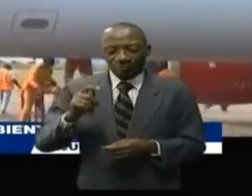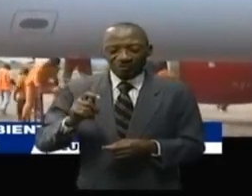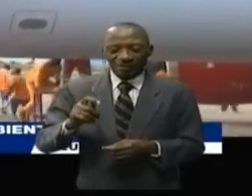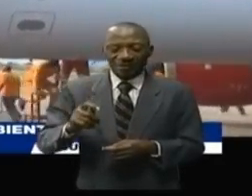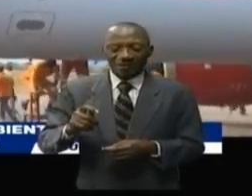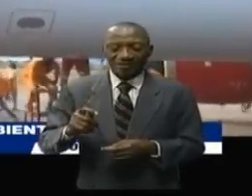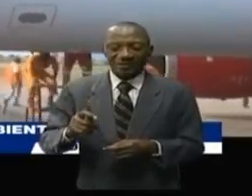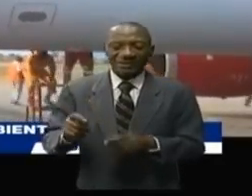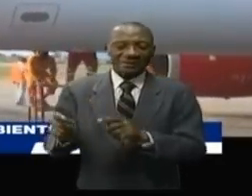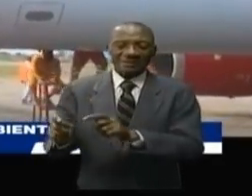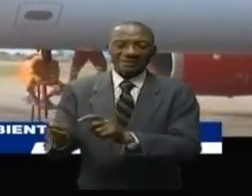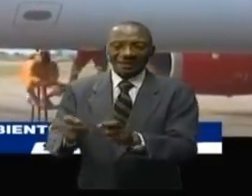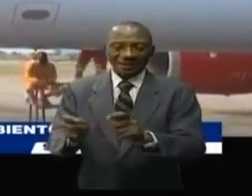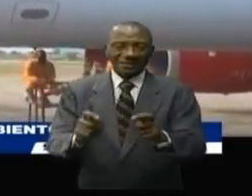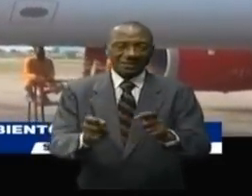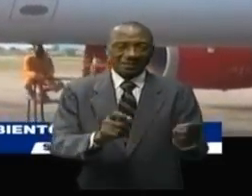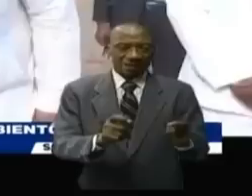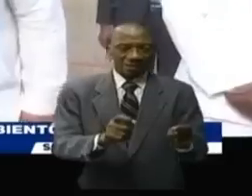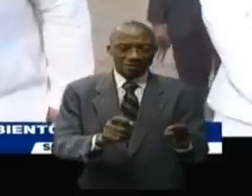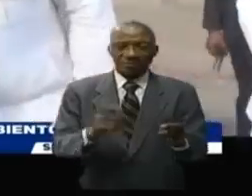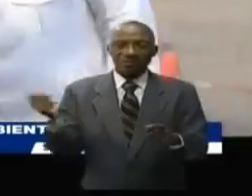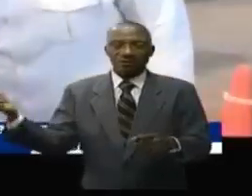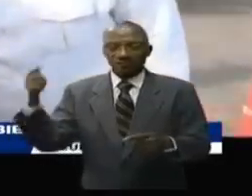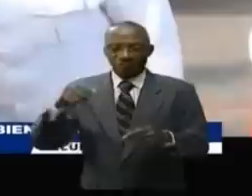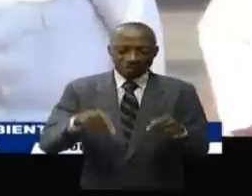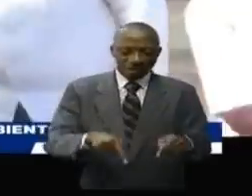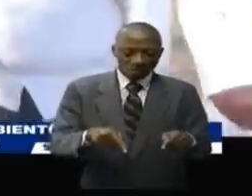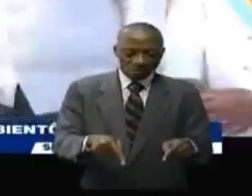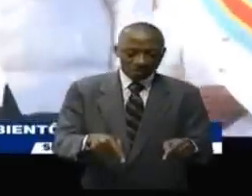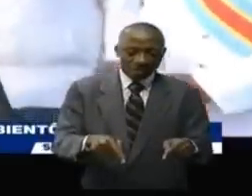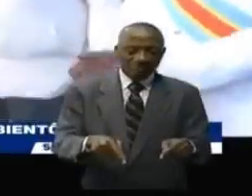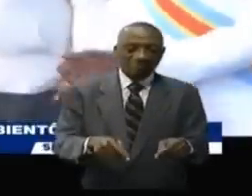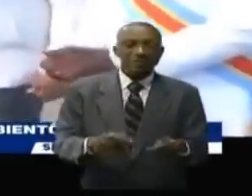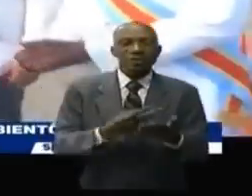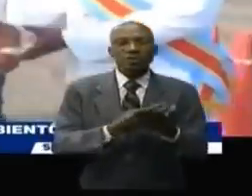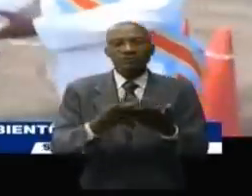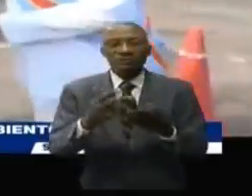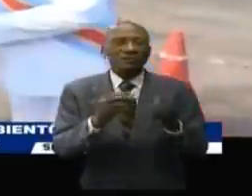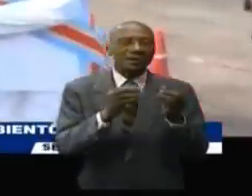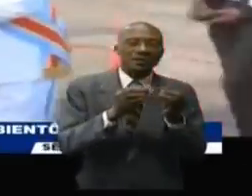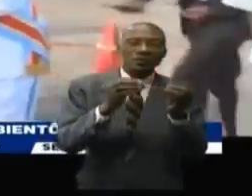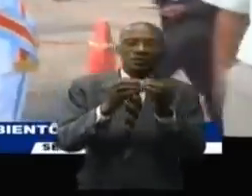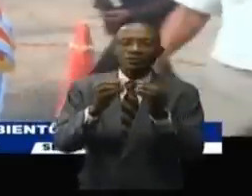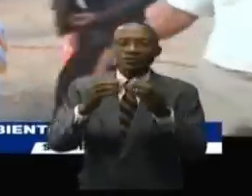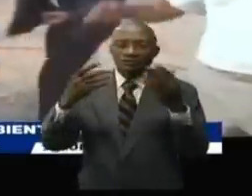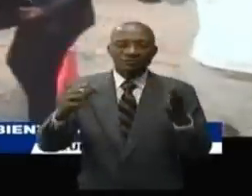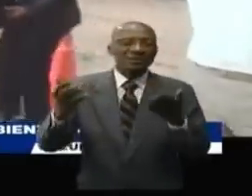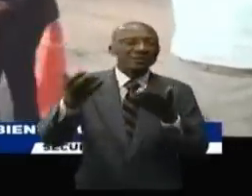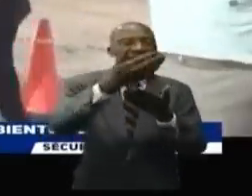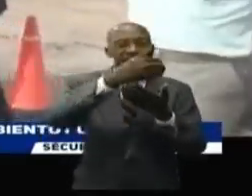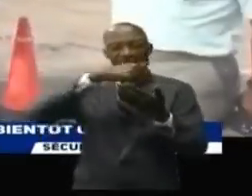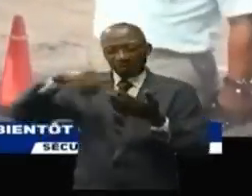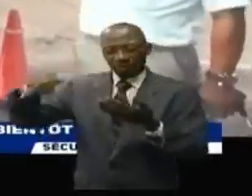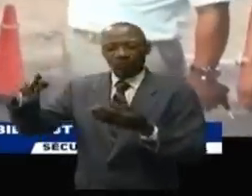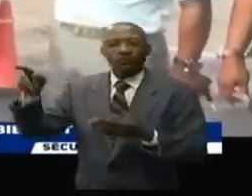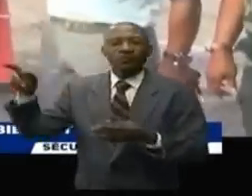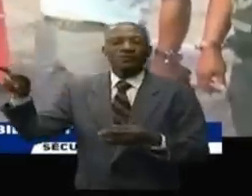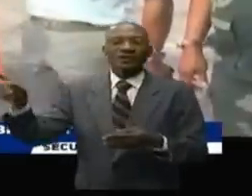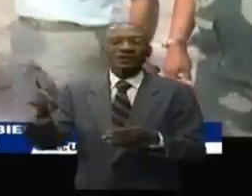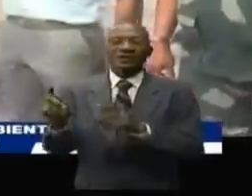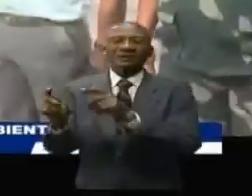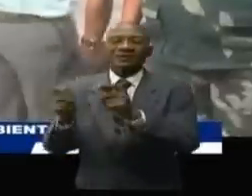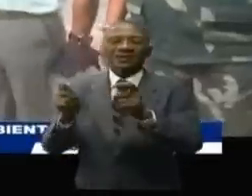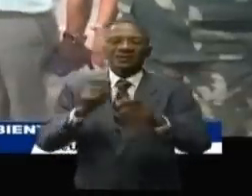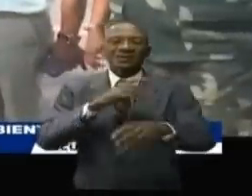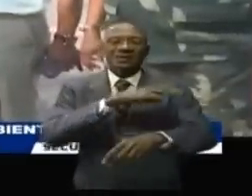mission de près d'une semaine passée à Kinshasa. Accueilli par le membre du comité provincial de sécurité, Julie Ngungwa Mwayuma dit